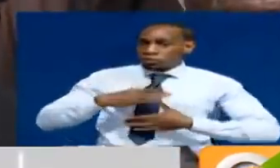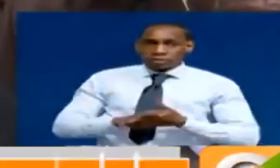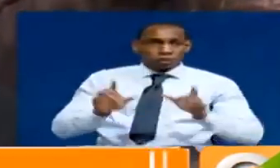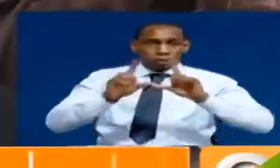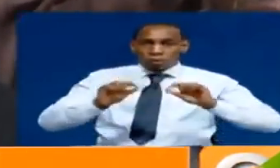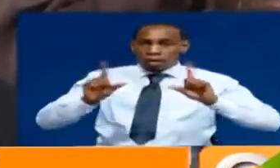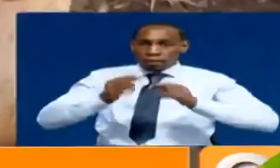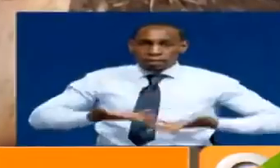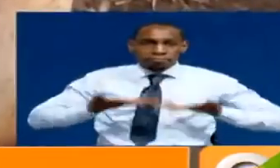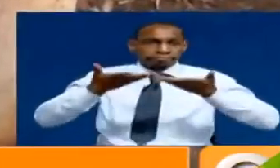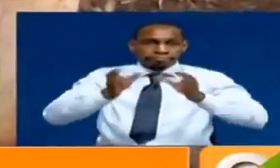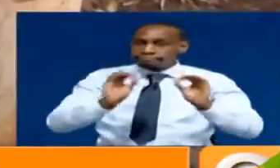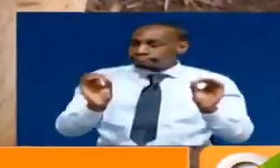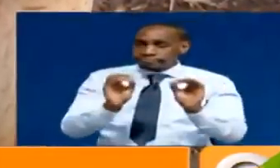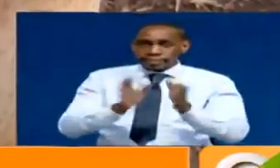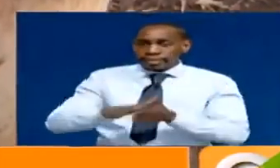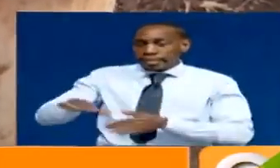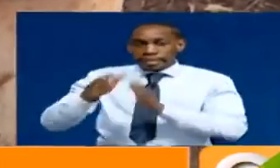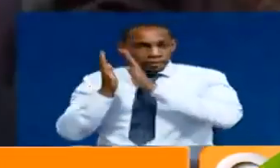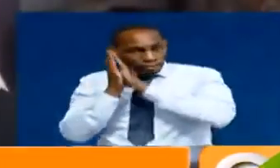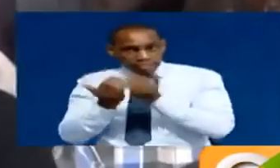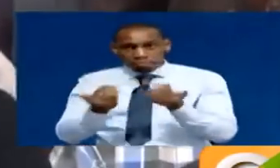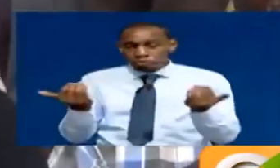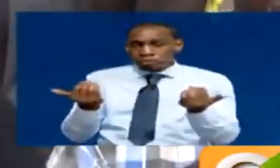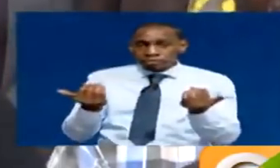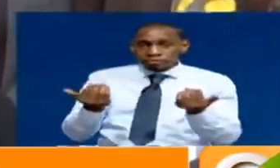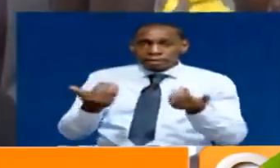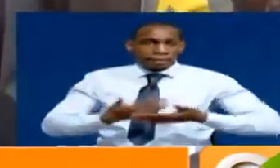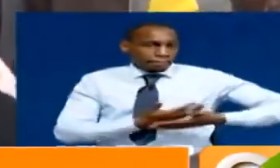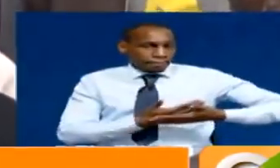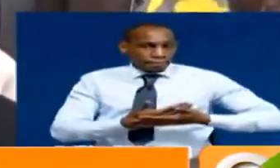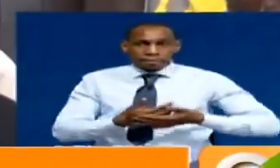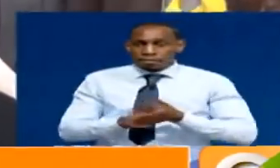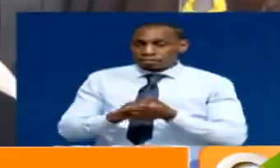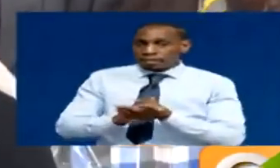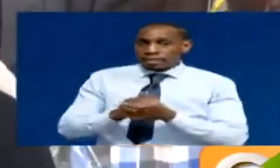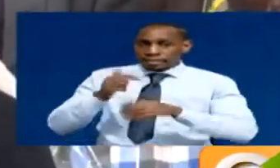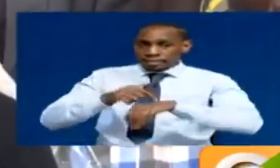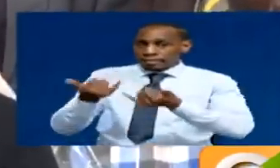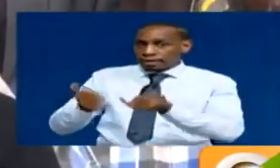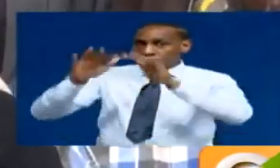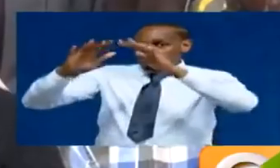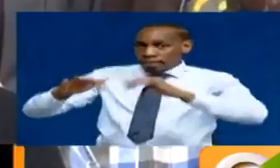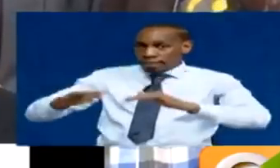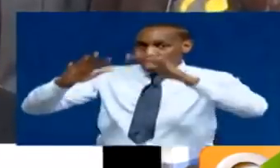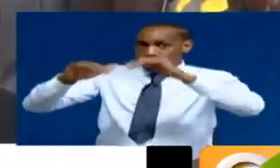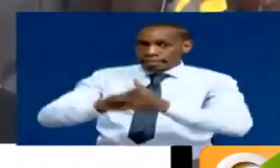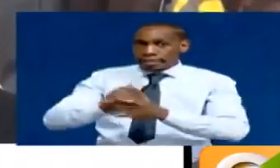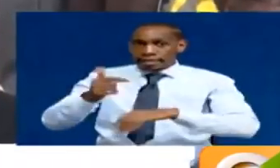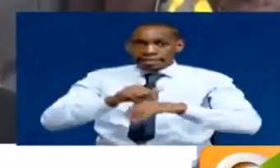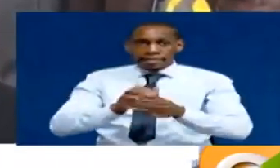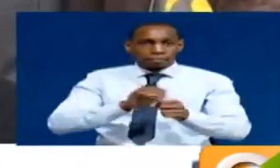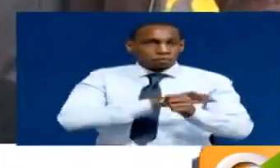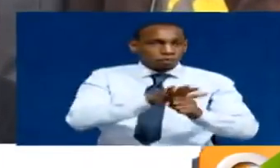sina maneno ya kusema. Penye wanalala watoto wakoko, watoto wadogo. Unaona kuna msimu wa mvua, kuna msimu